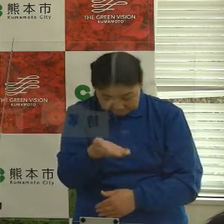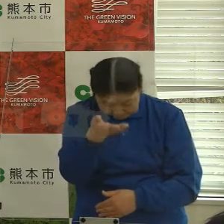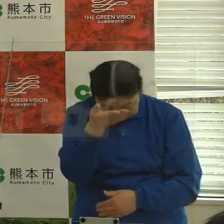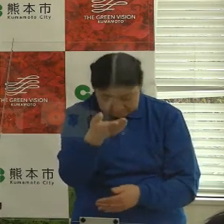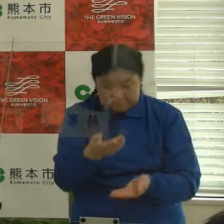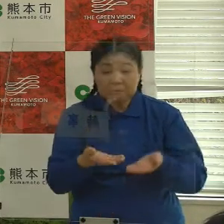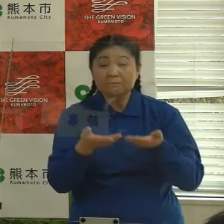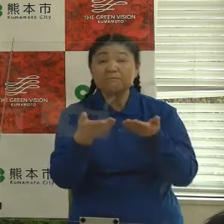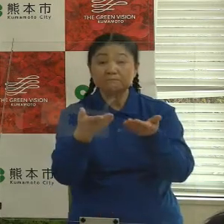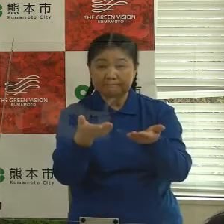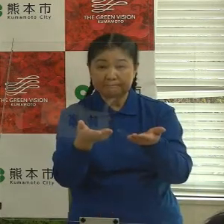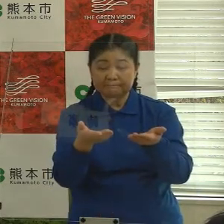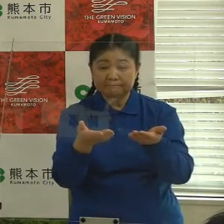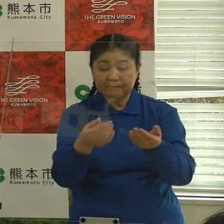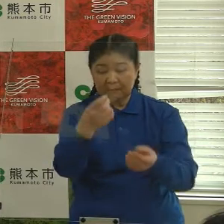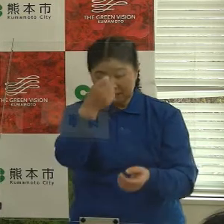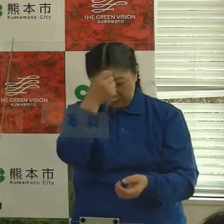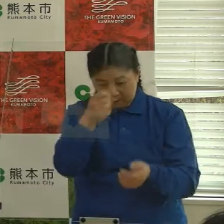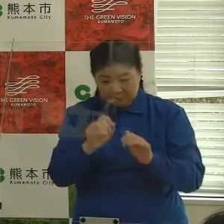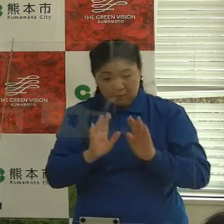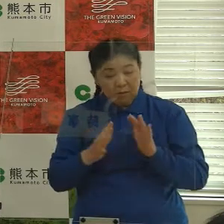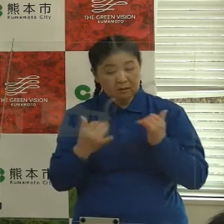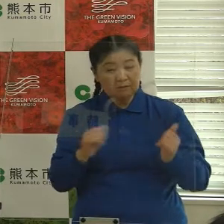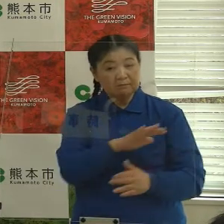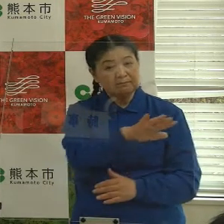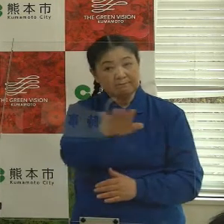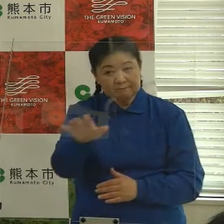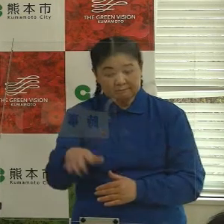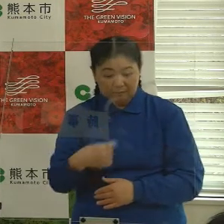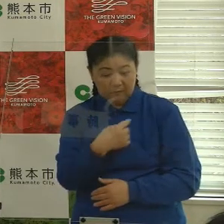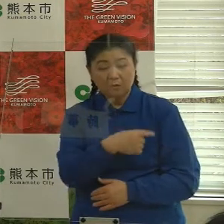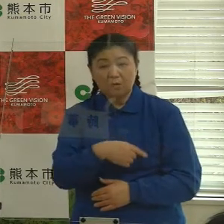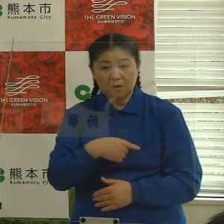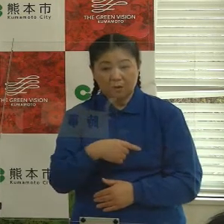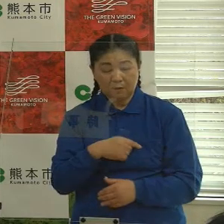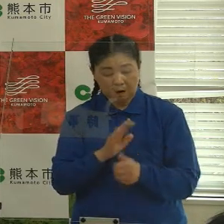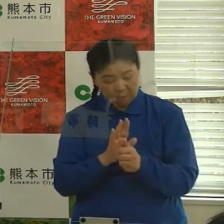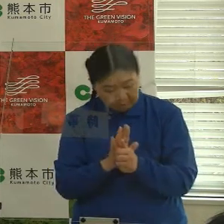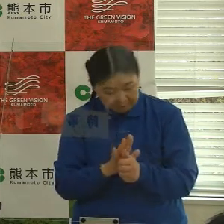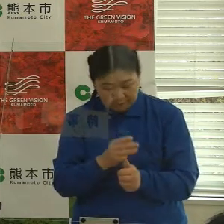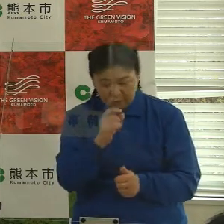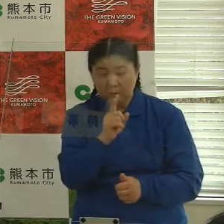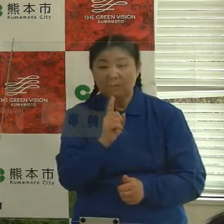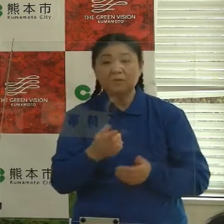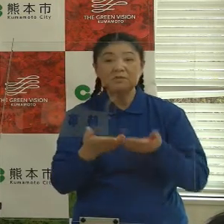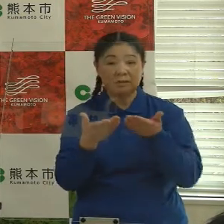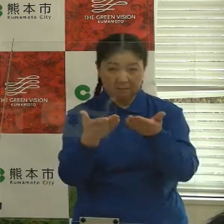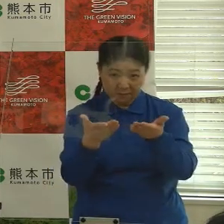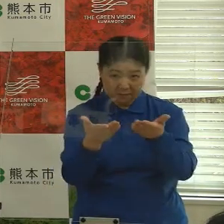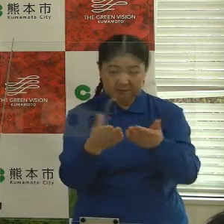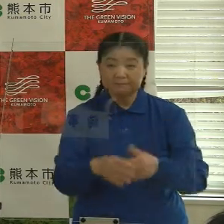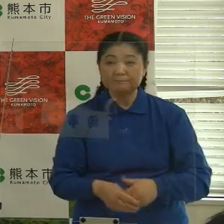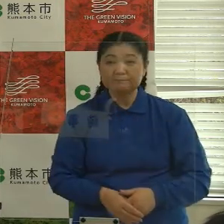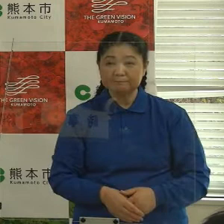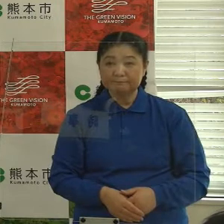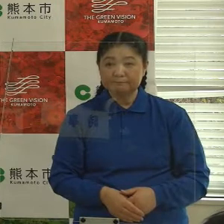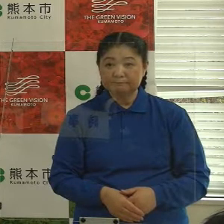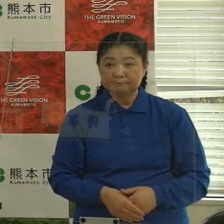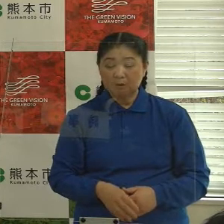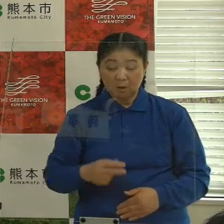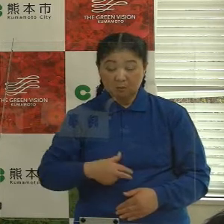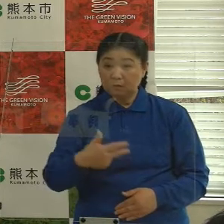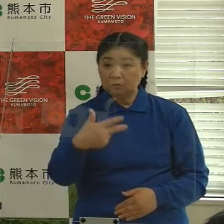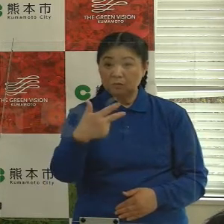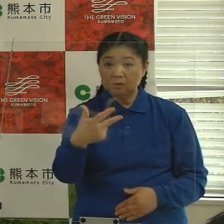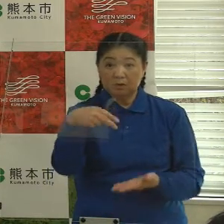しますとともに被災されたすべての皆様に心からお見舞いを申し上げます。本市とい